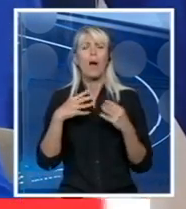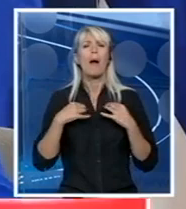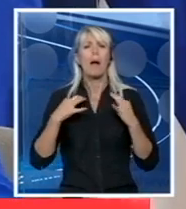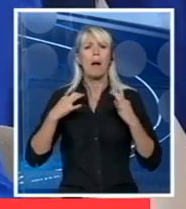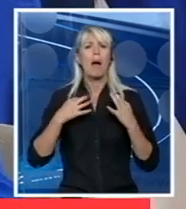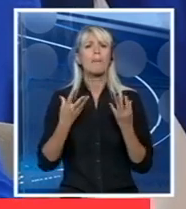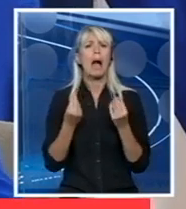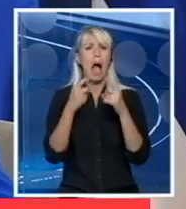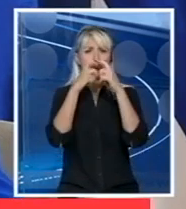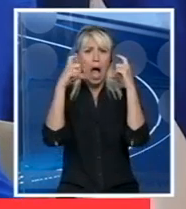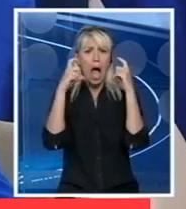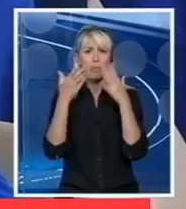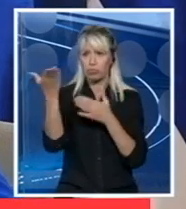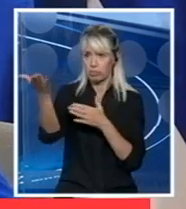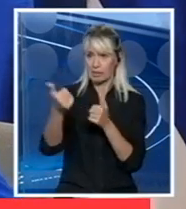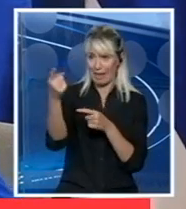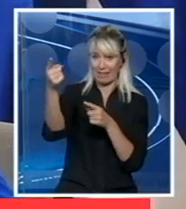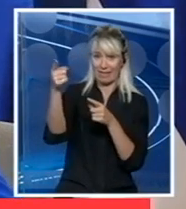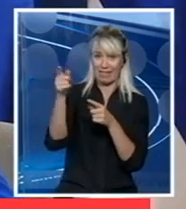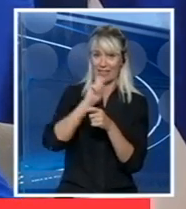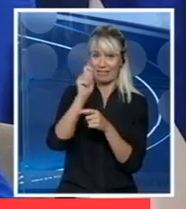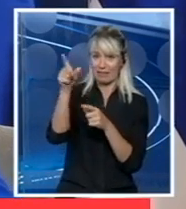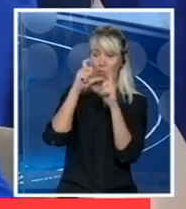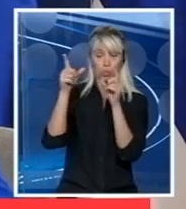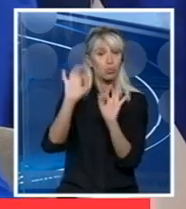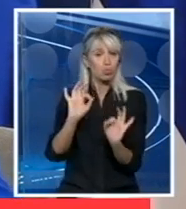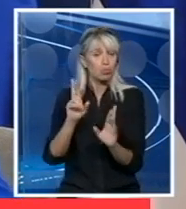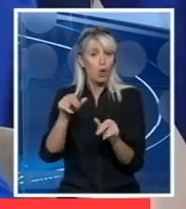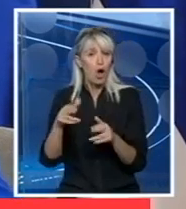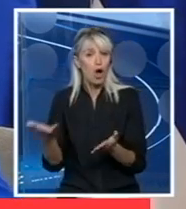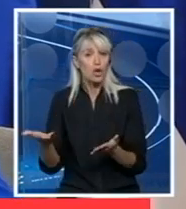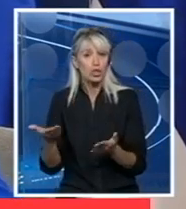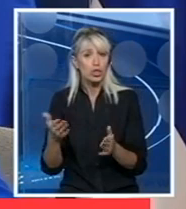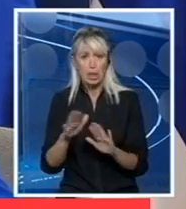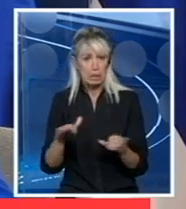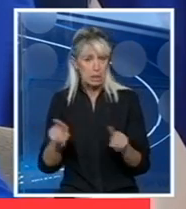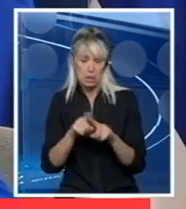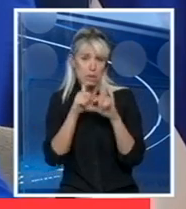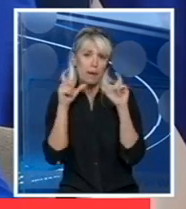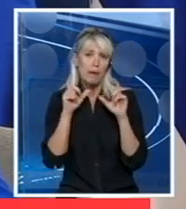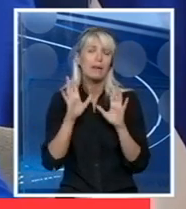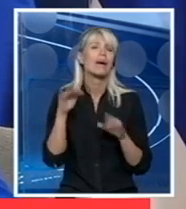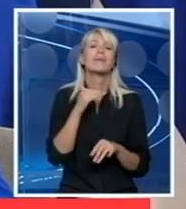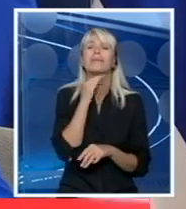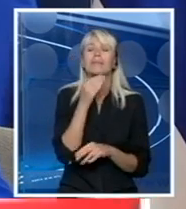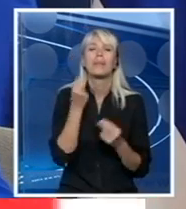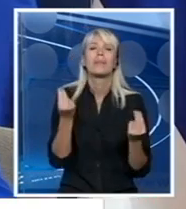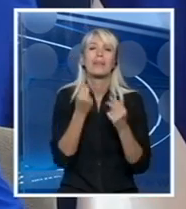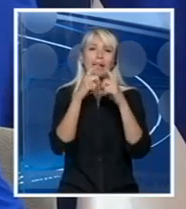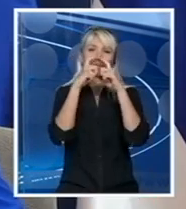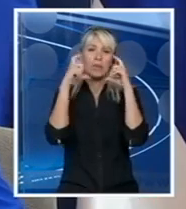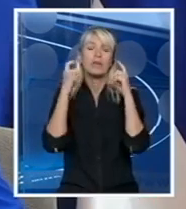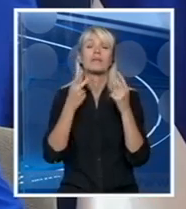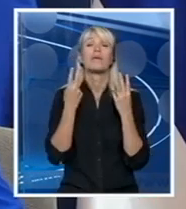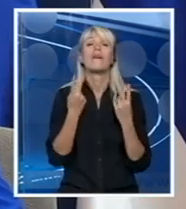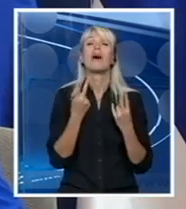vi upravo sada nosite, ali ono što je bitno da kakva god je maska, da se ona nosi